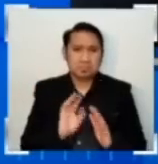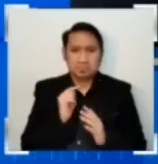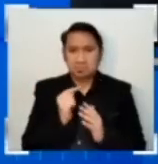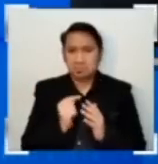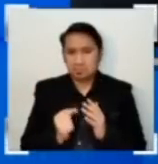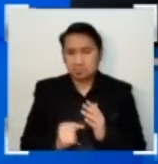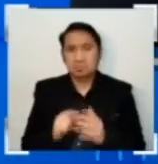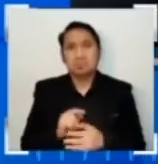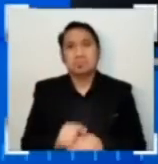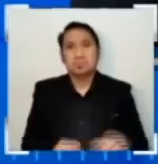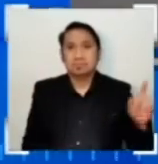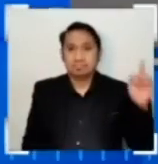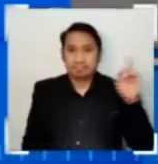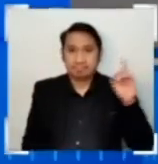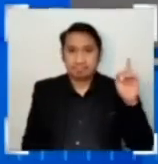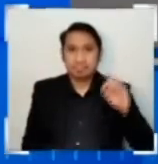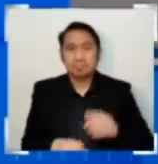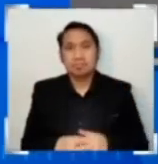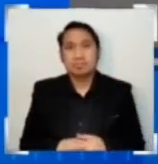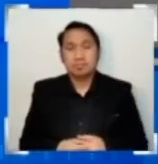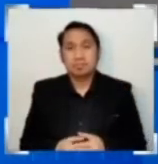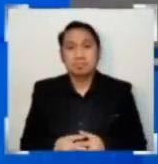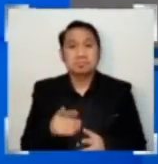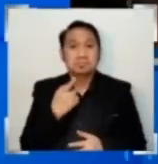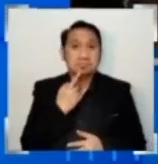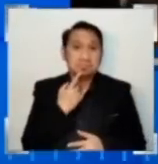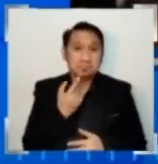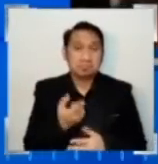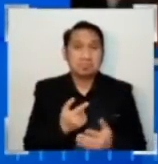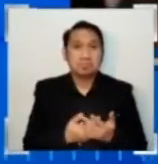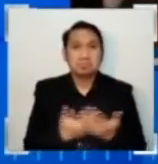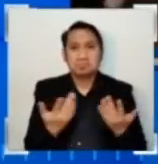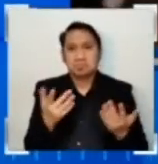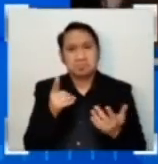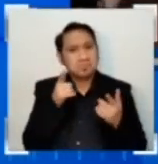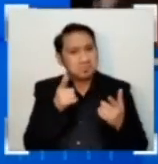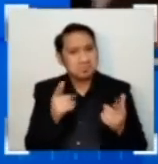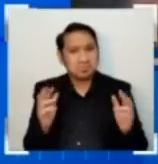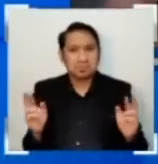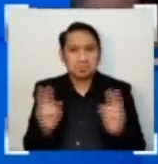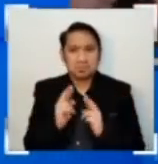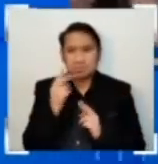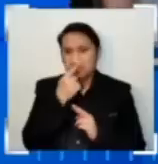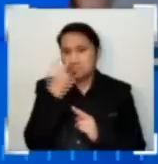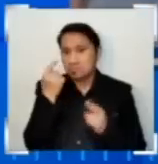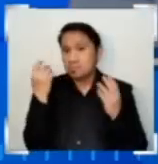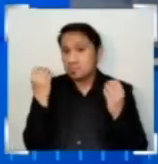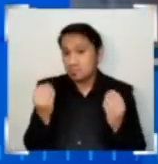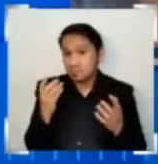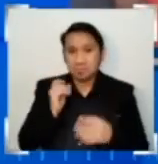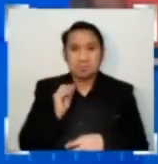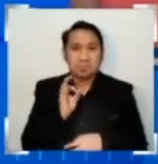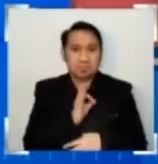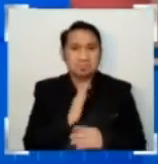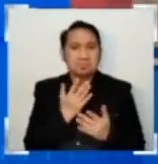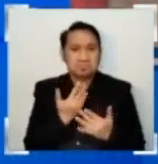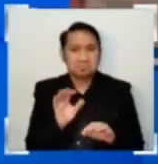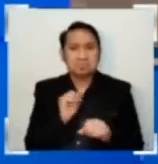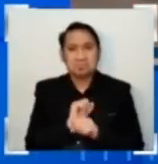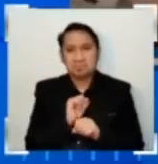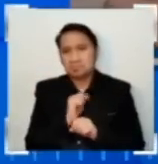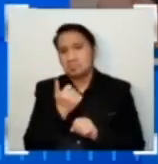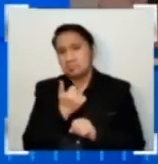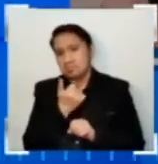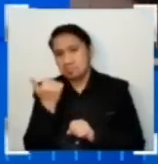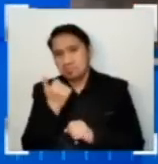Young at Mikael Daez. Anya tila mini-reunion ito para sa kanya dahil marami sa cast nakatrabaho na niya sa ibang project.